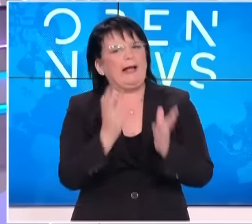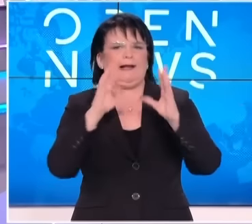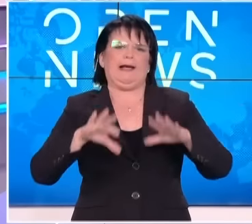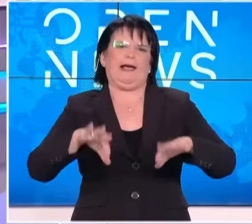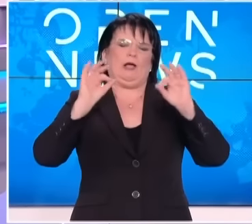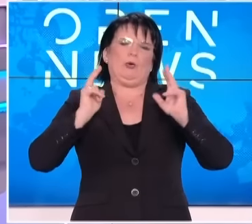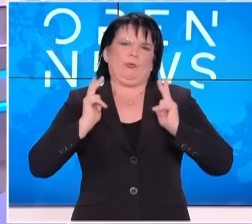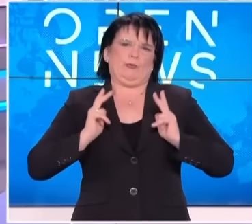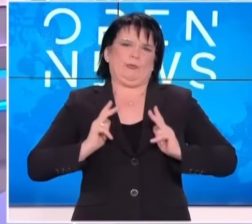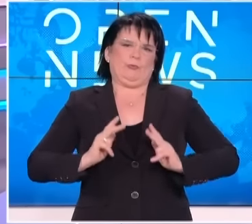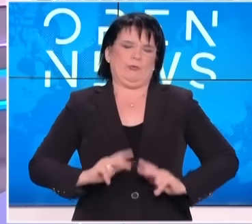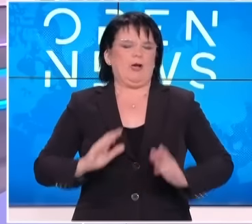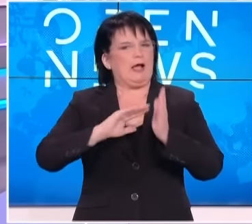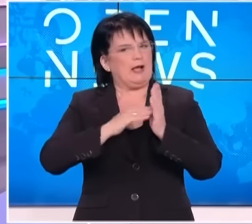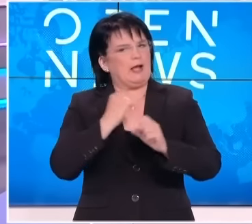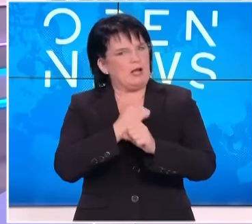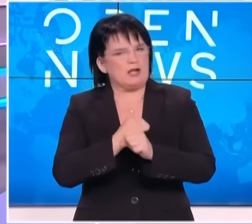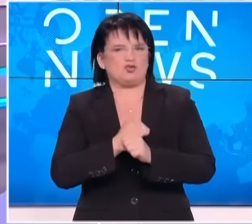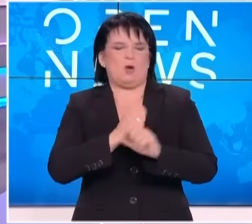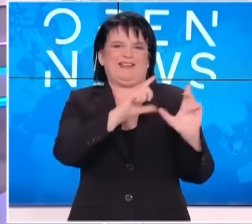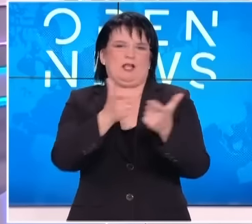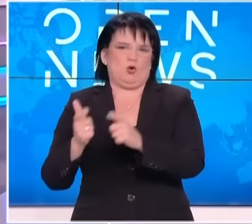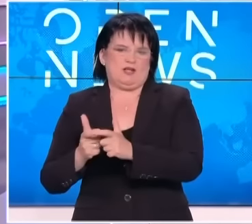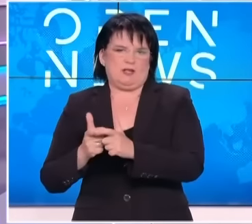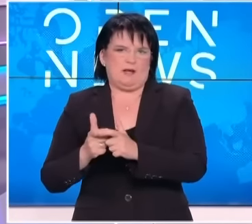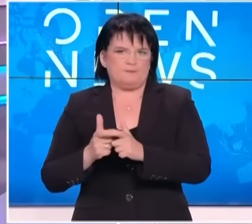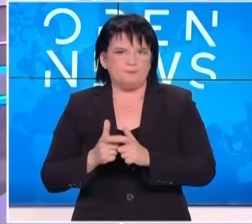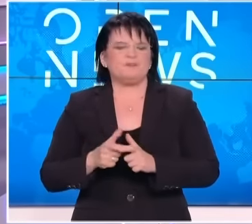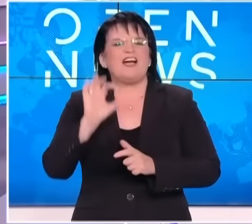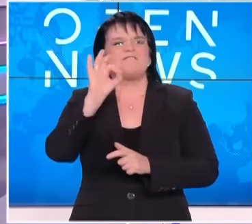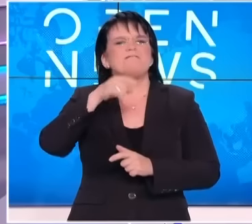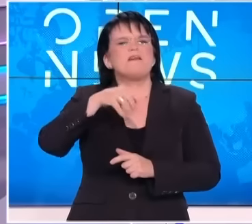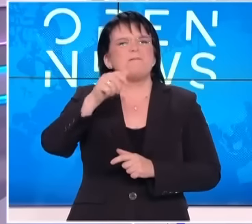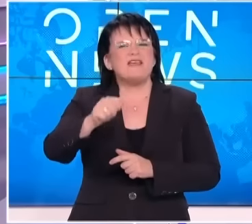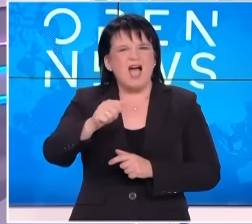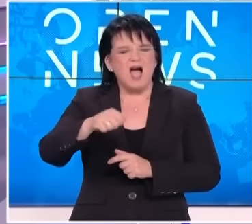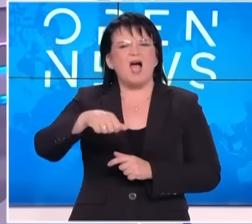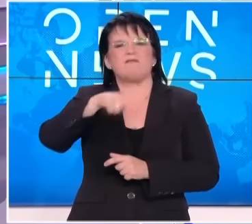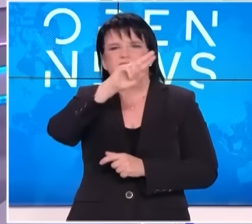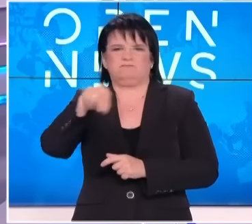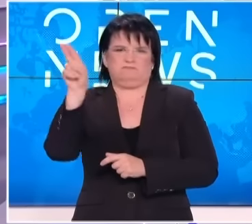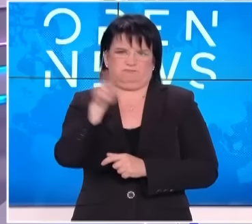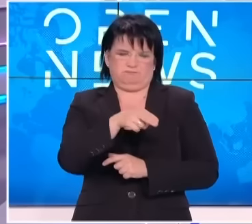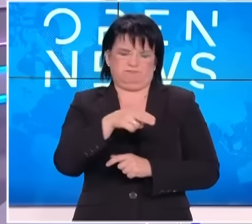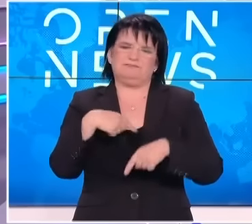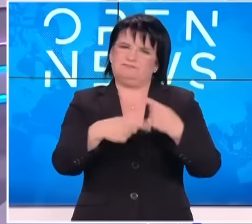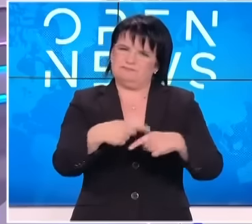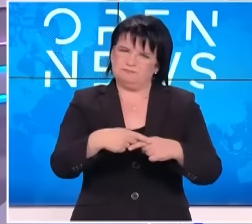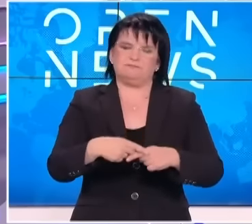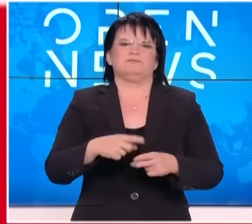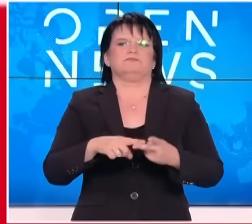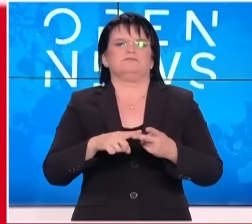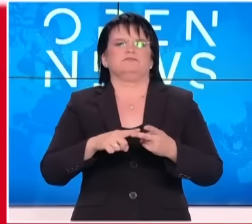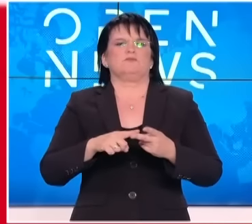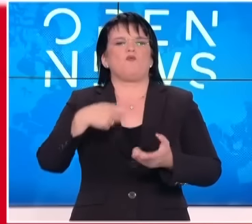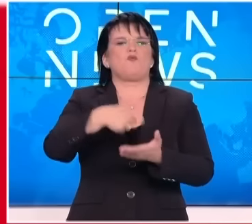ανακουφίζει τους εργαζόμενους τα λαϊκά νοικοκυριά κατάργηση του φπα στα είδη πλατιάς λαϊκής κατανάλωσης κατάργηση